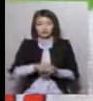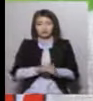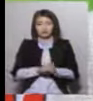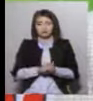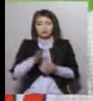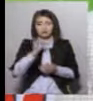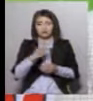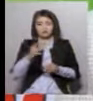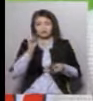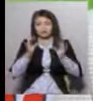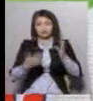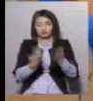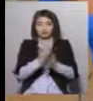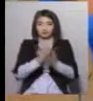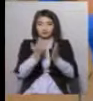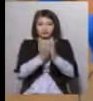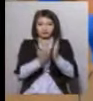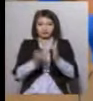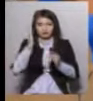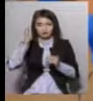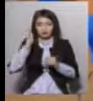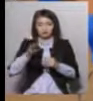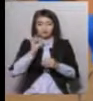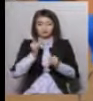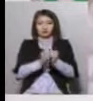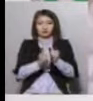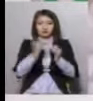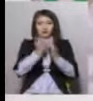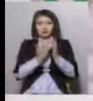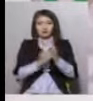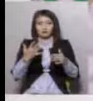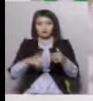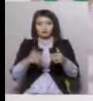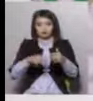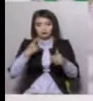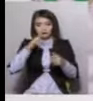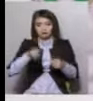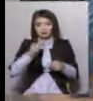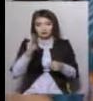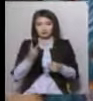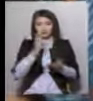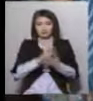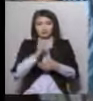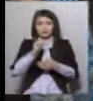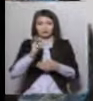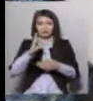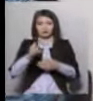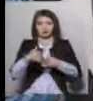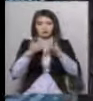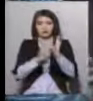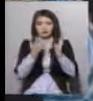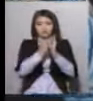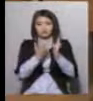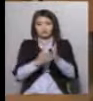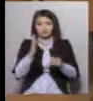данного проекта «Программируй свое будущее». А этот IT-класс находится в средней школе номер 2 города Аксу. Заметим, что координатор реализации проекта в регионе –